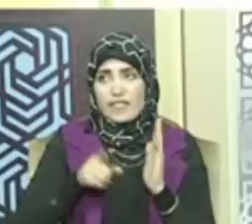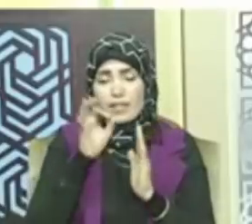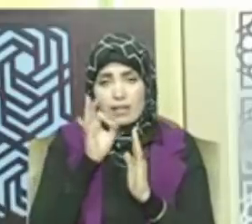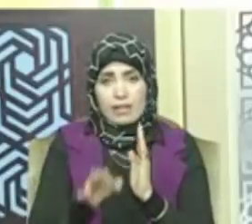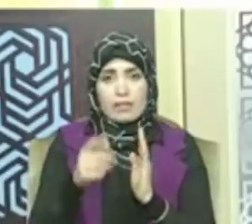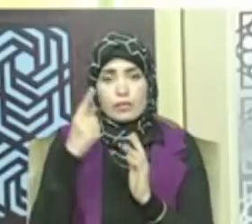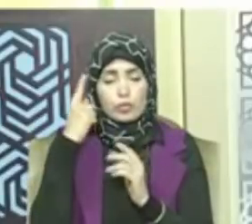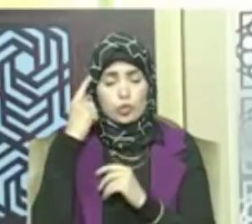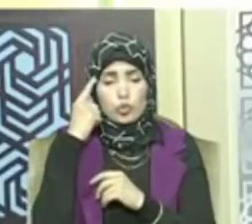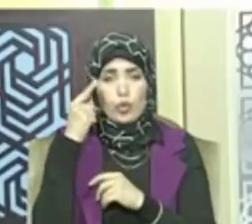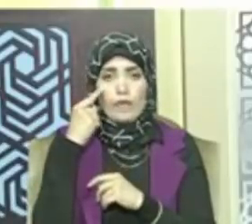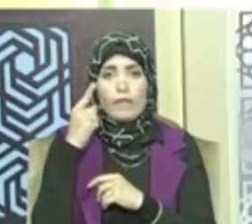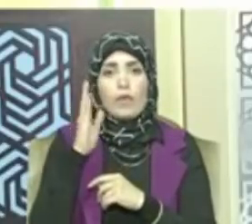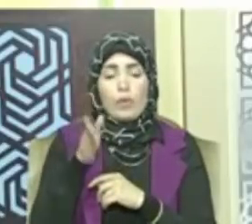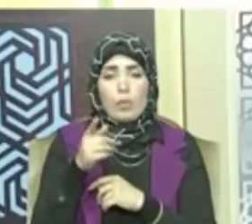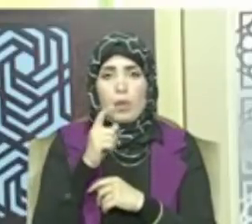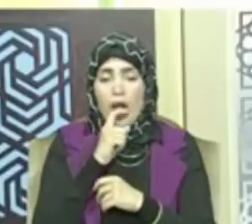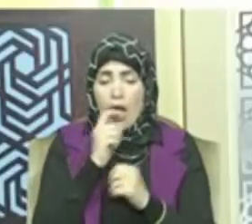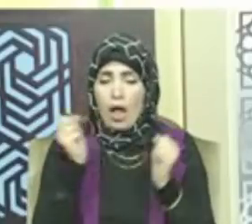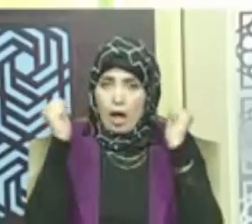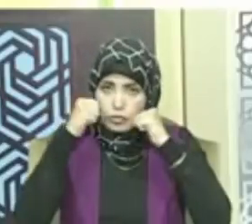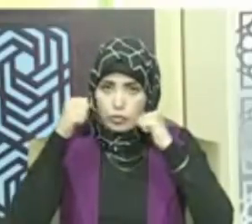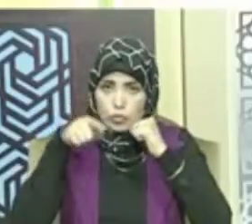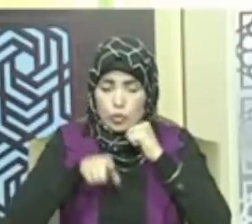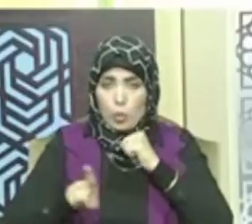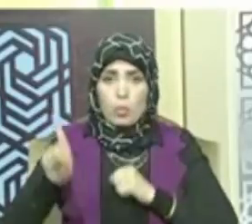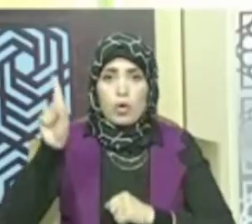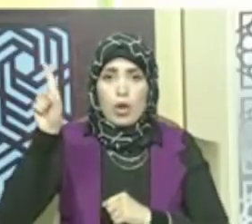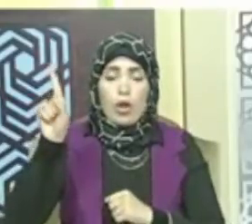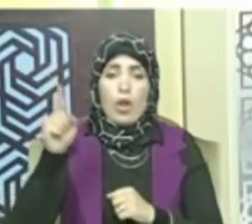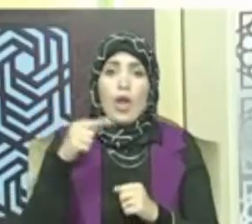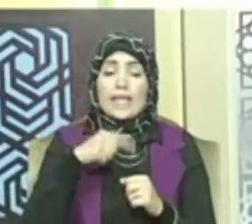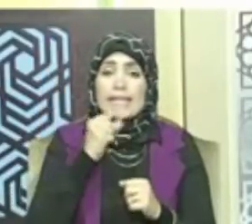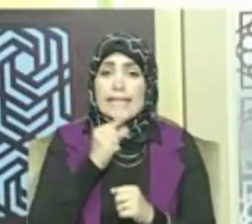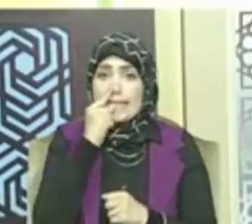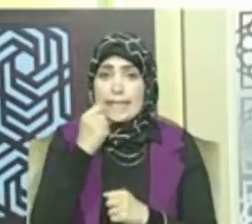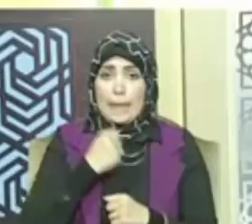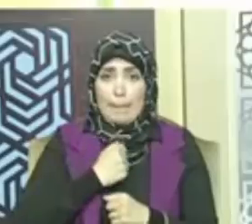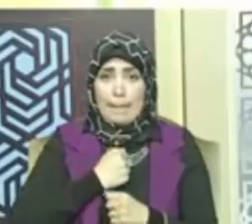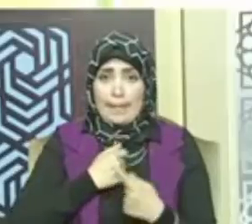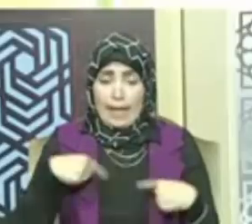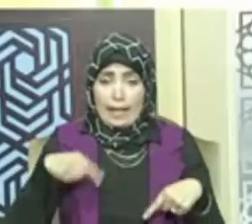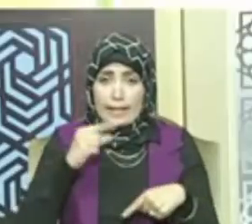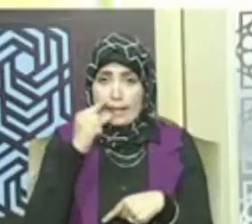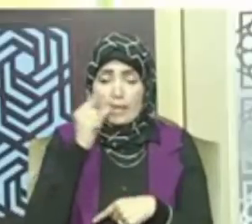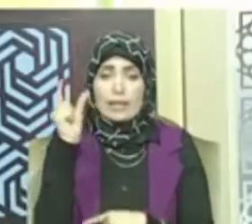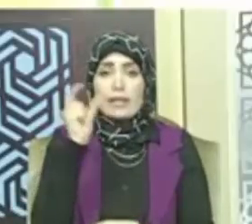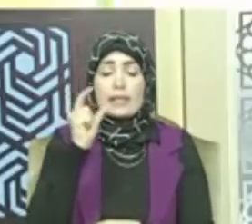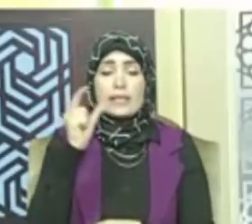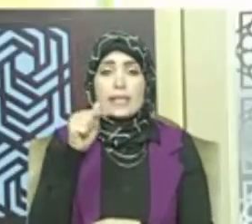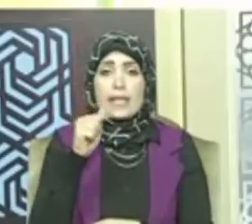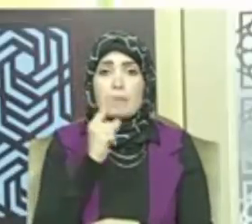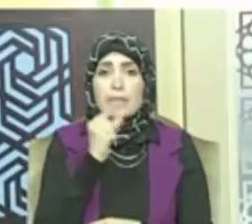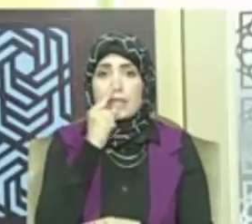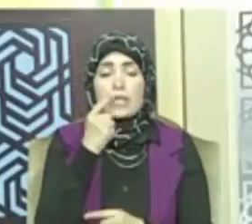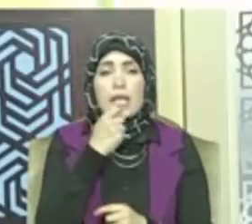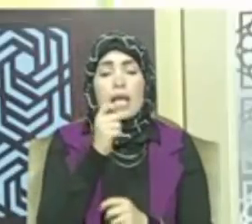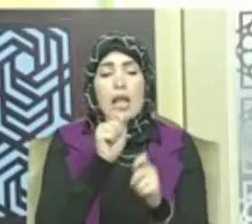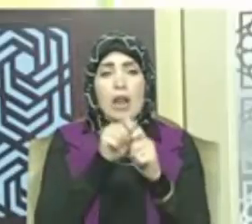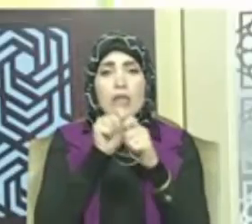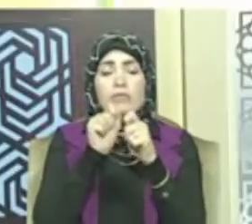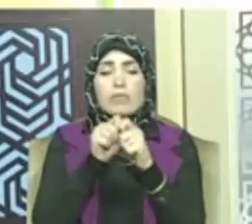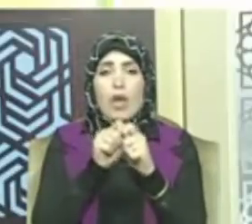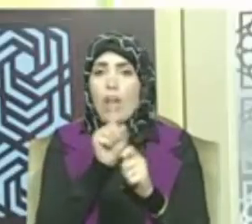الله، فديننا دين الإصلاح لا تشدد فيه، يريد